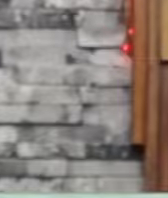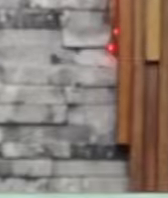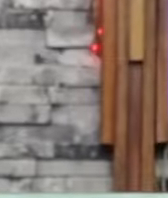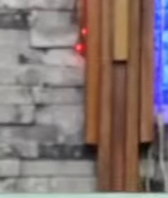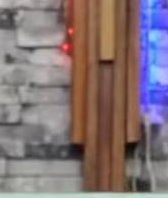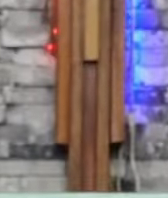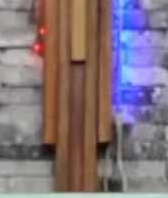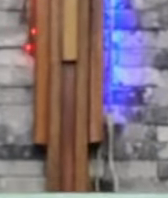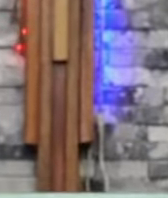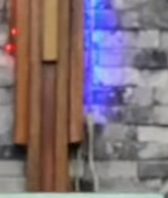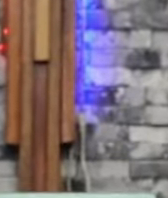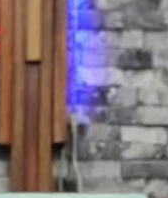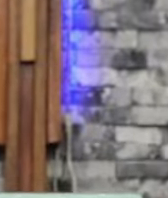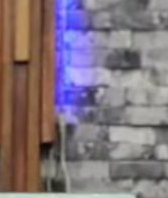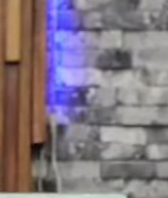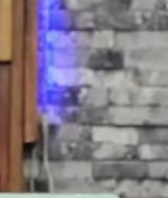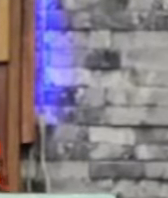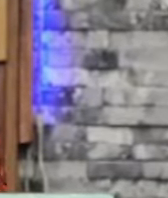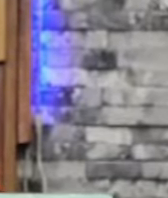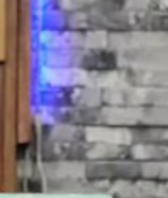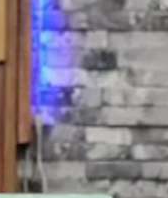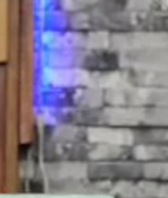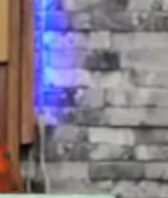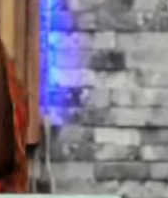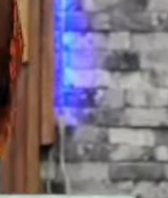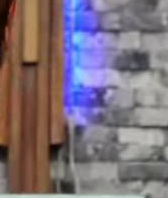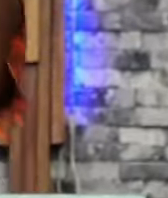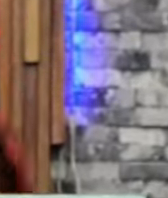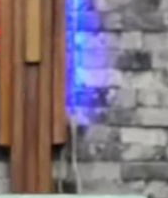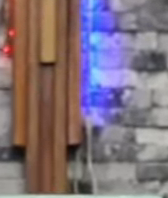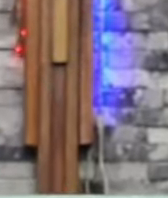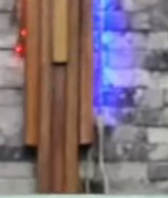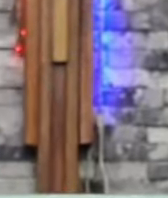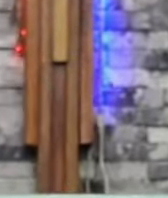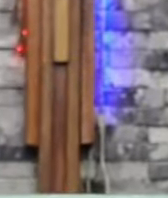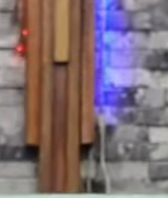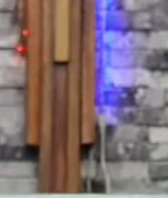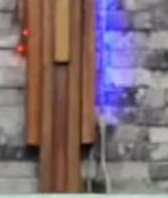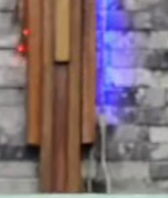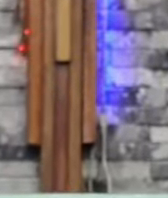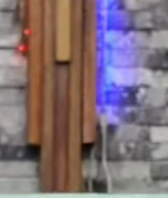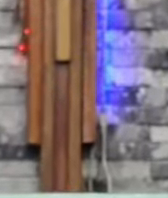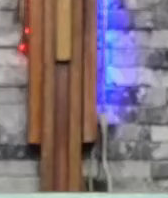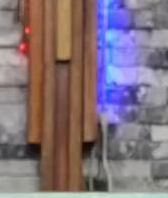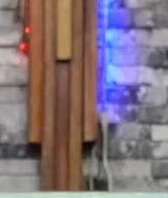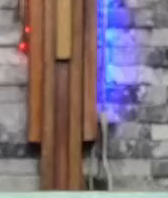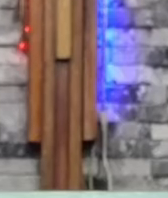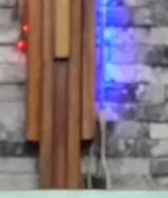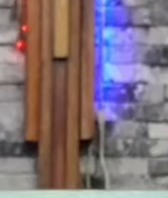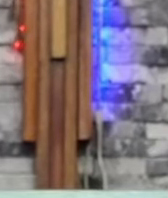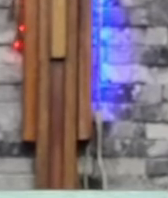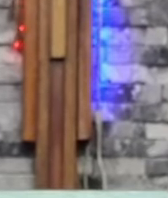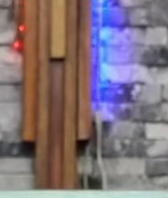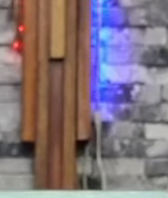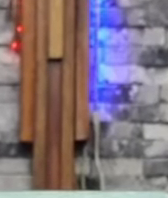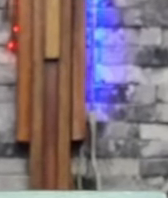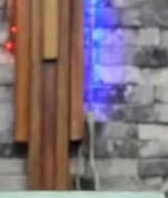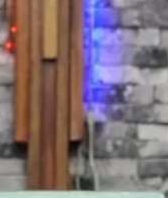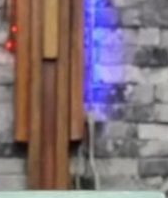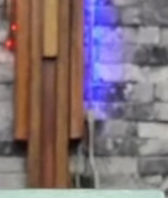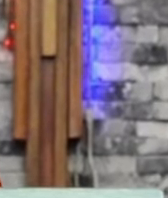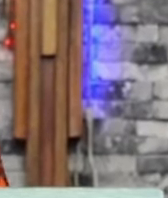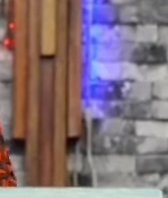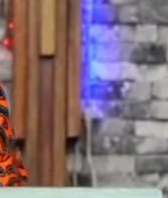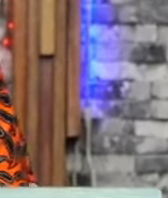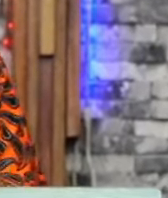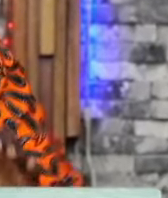mambo ya mashamba. But he was also an attorney in the nation where he was. Lakini pia yeye alikuwa ni mwanasheria katika taifa ambalo alikuwa. And